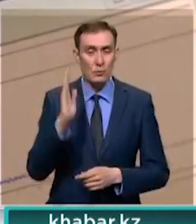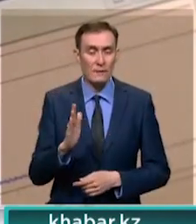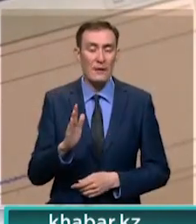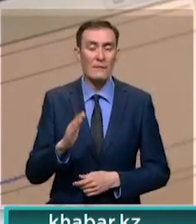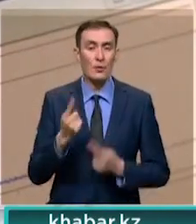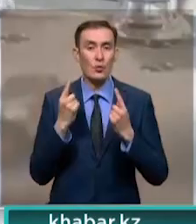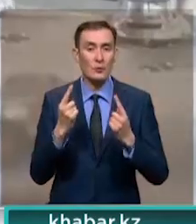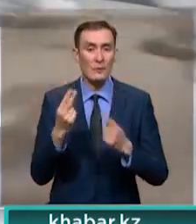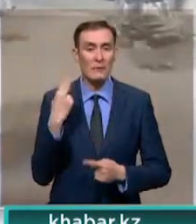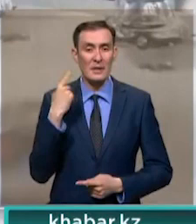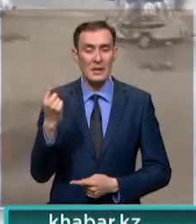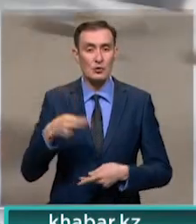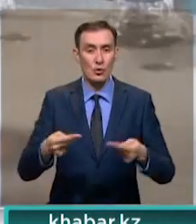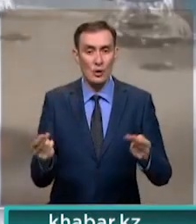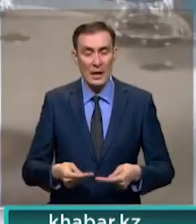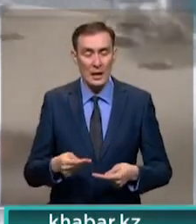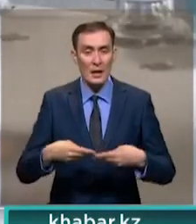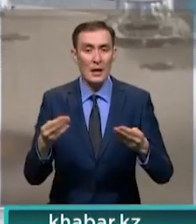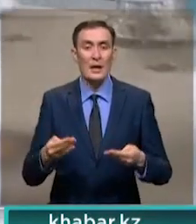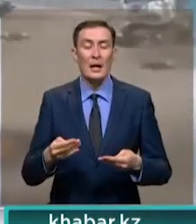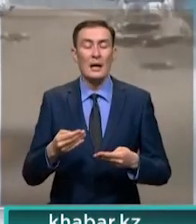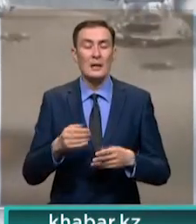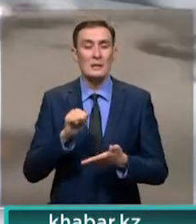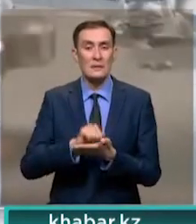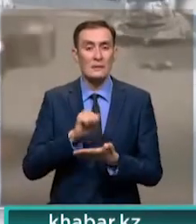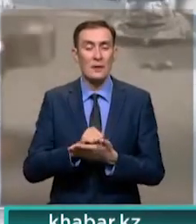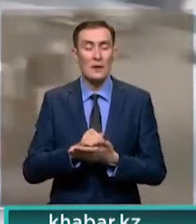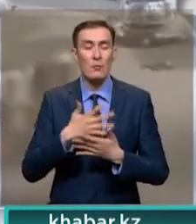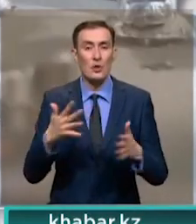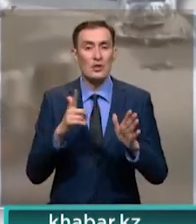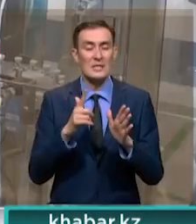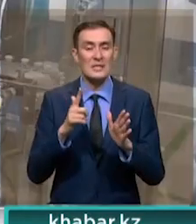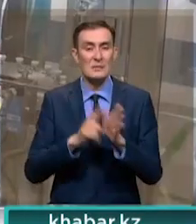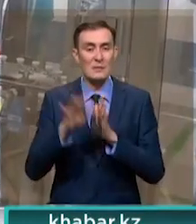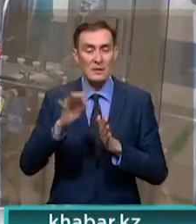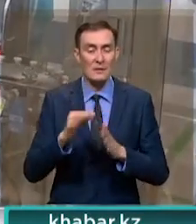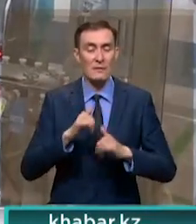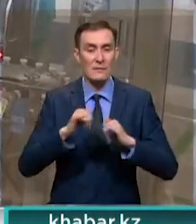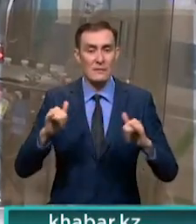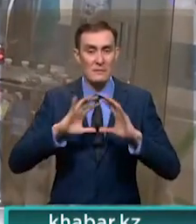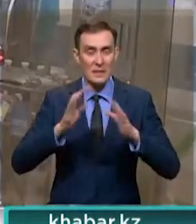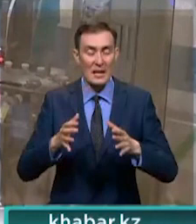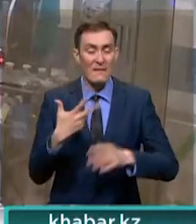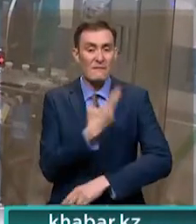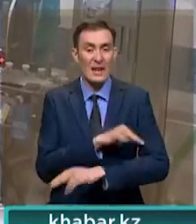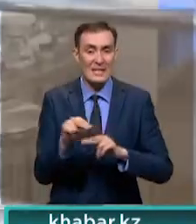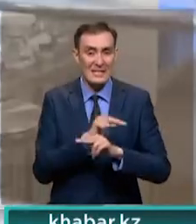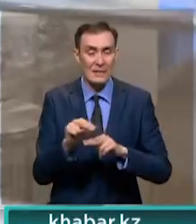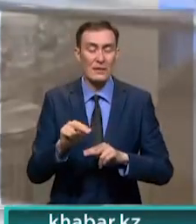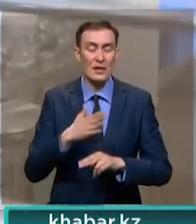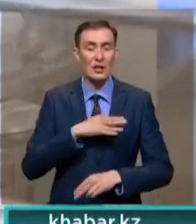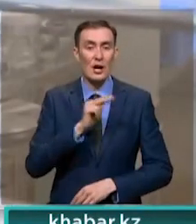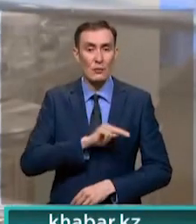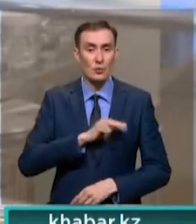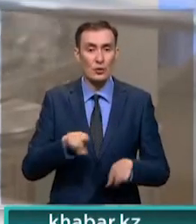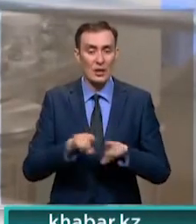в авторитетном британском журнале с индексом цитируемости выше 70. Кстати, помимо вакцины для человека, наши ученые